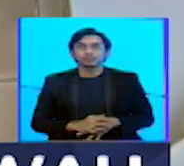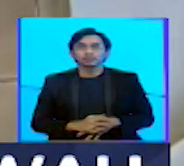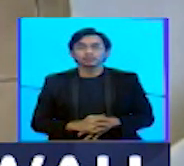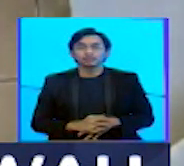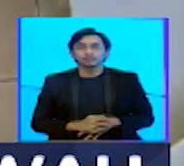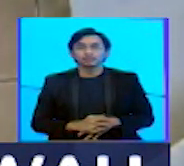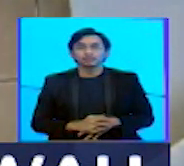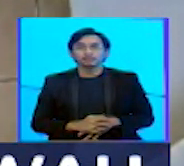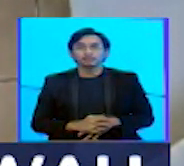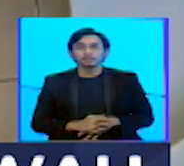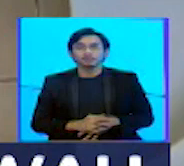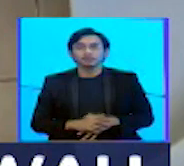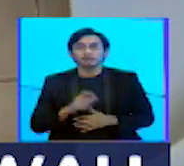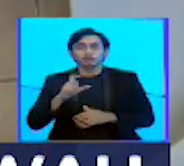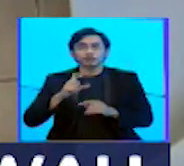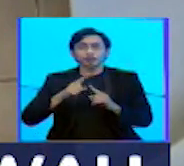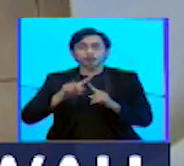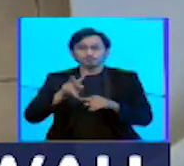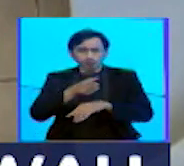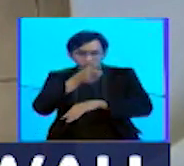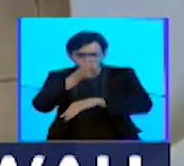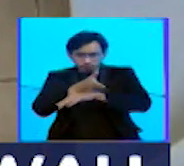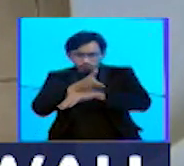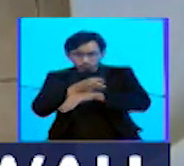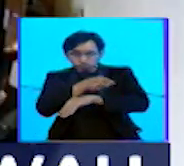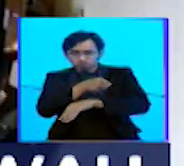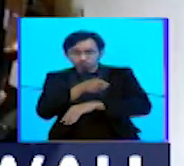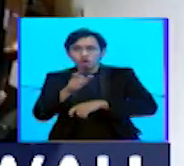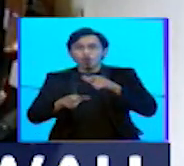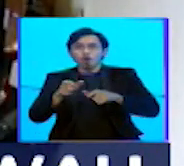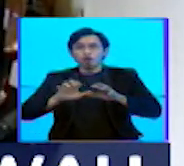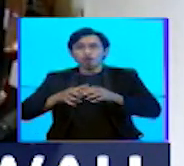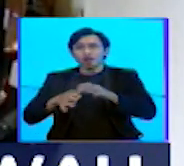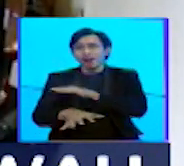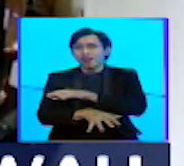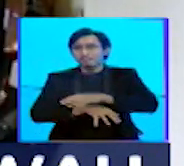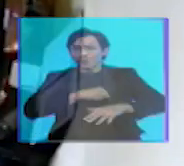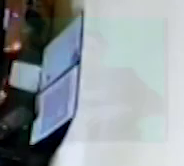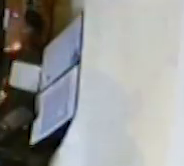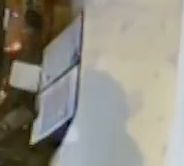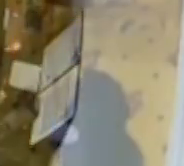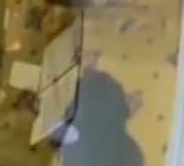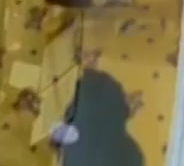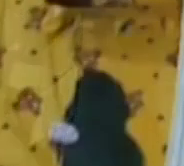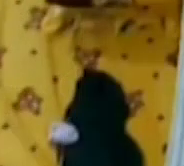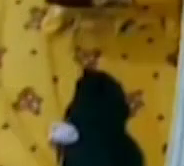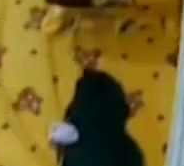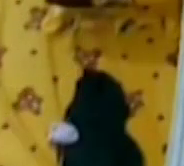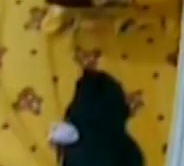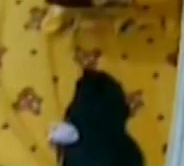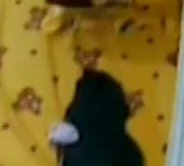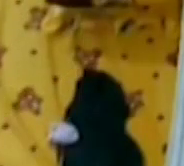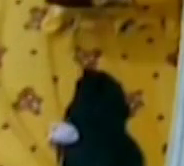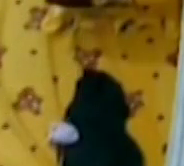Dalam rekaman kamera CCTV, kawanan perampok membobol pintu rumah di Jalan Jelambar Selatan, Grogol Petamburan Jakarta Barat. Gagal membuka